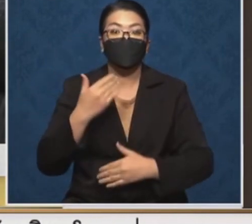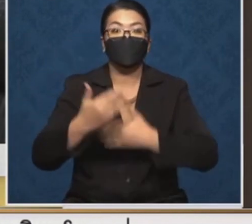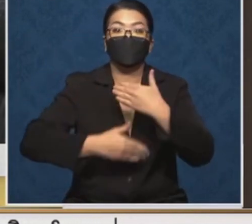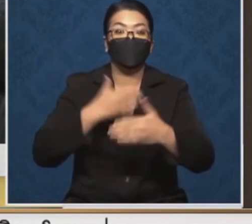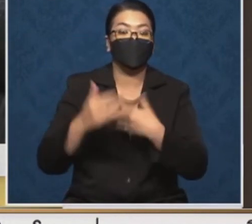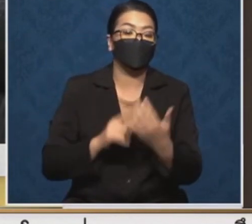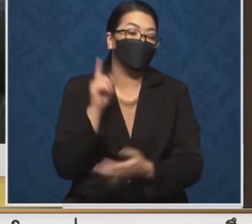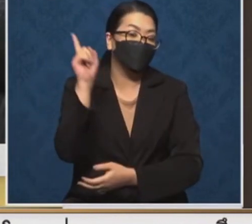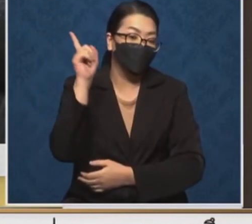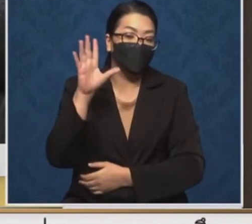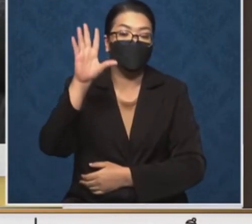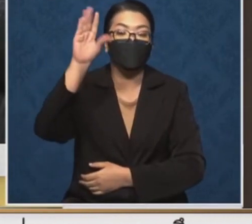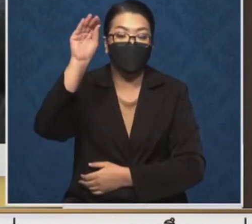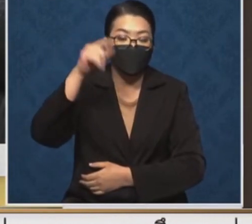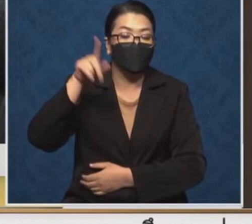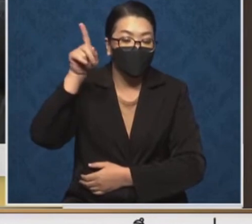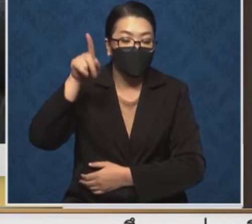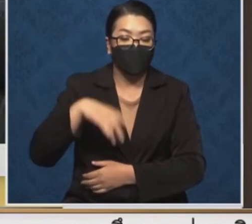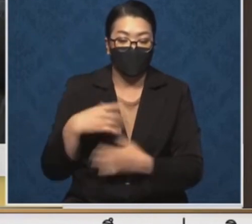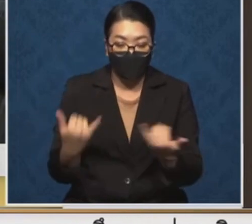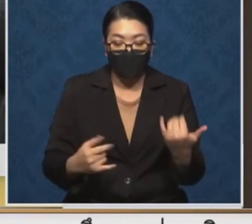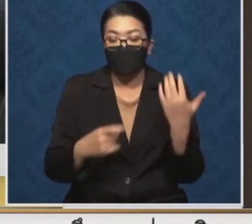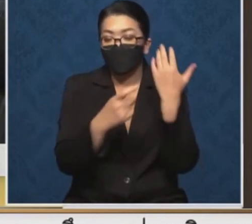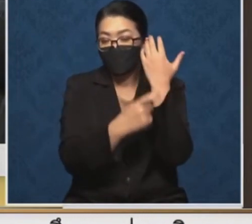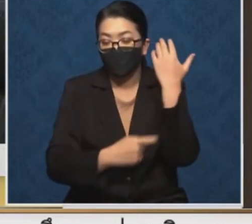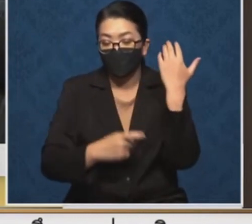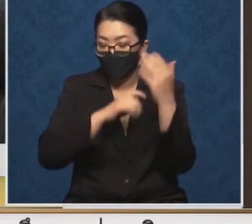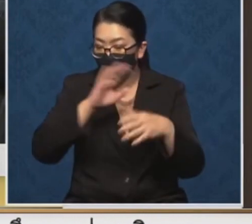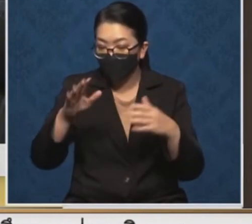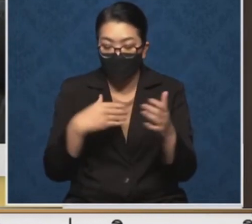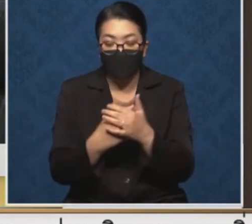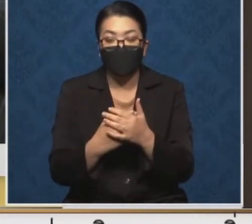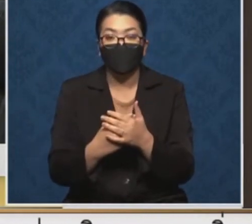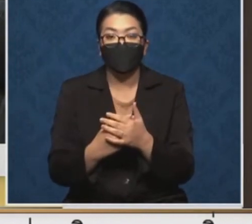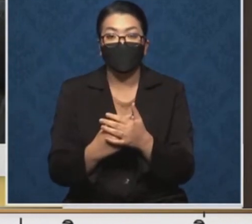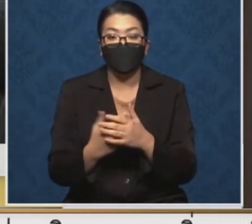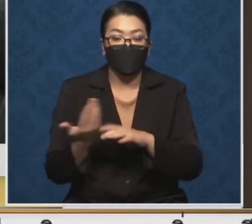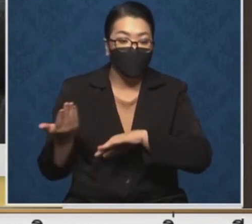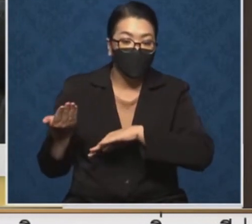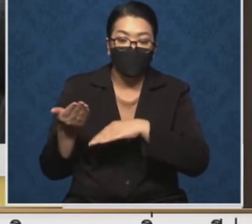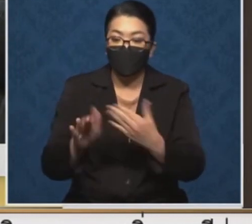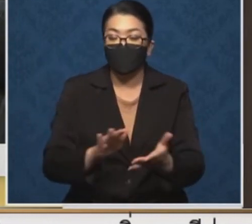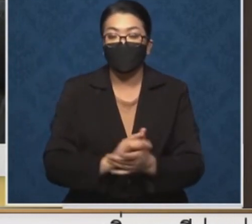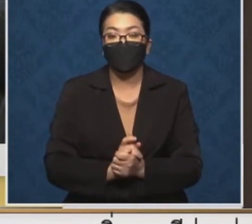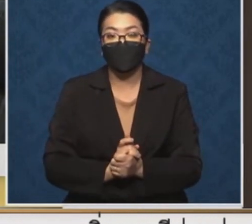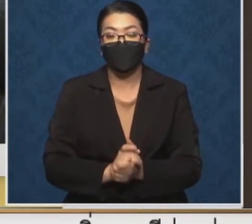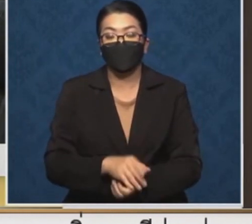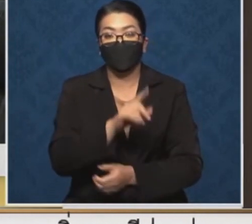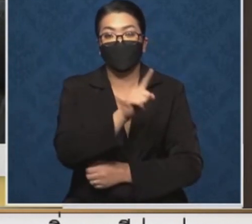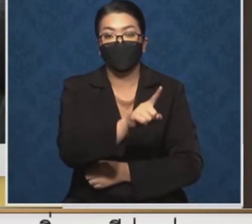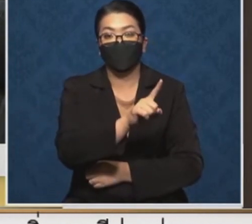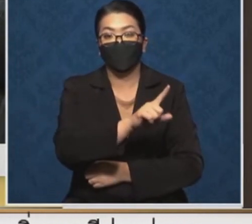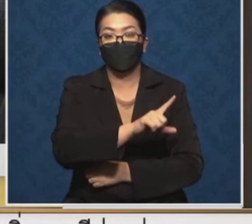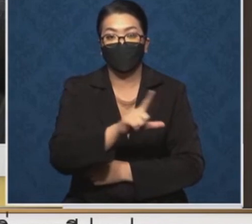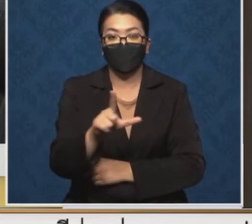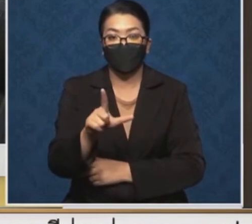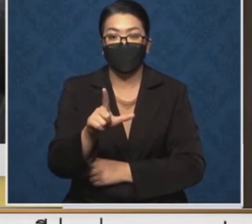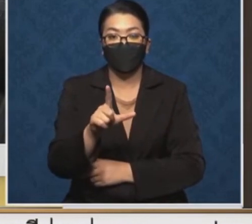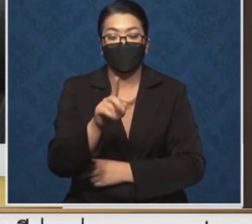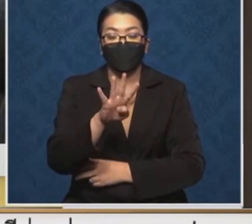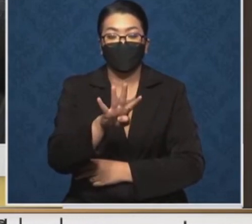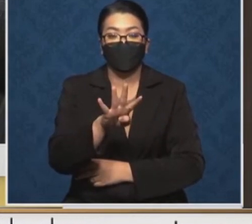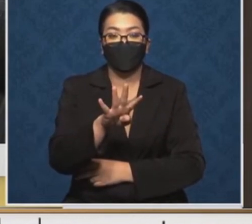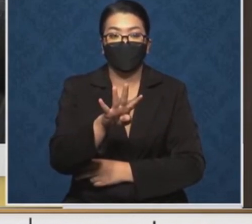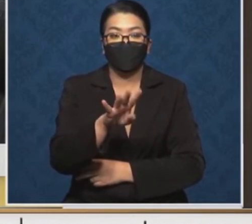แต่วันนี้ท่านล้างสต๊อคยางถ้าท่านล้างสต๊อคยาง 1ล้าน 4